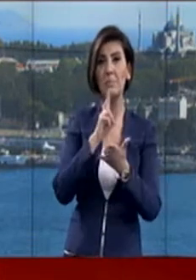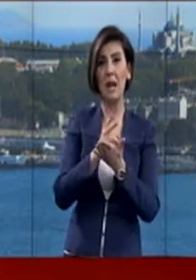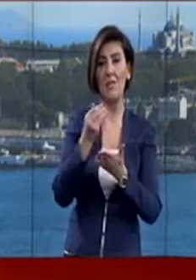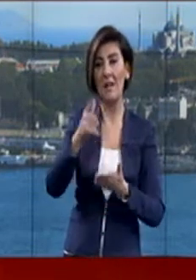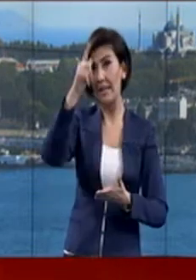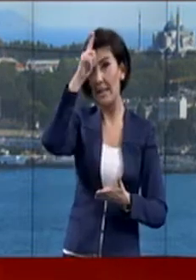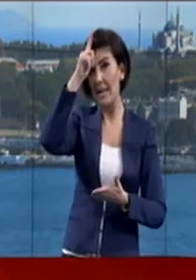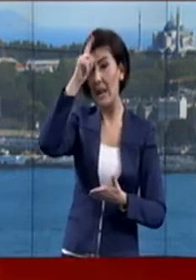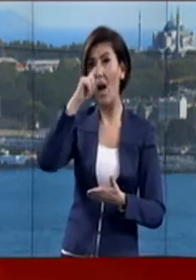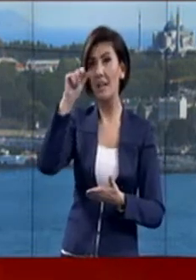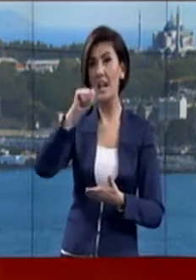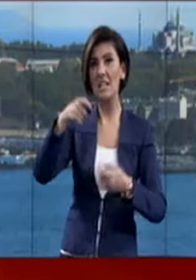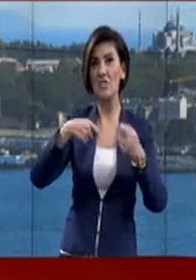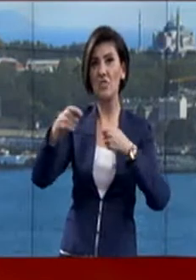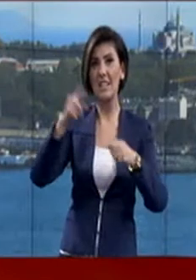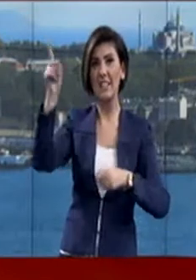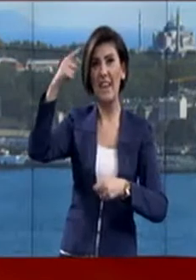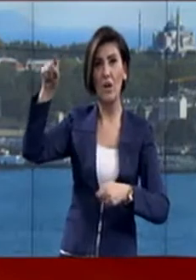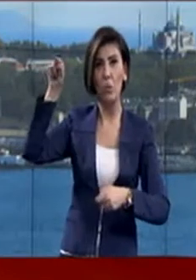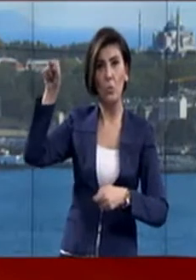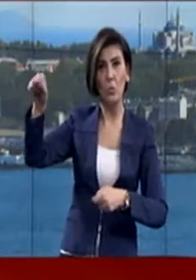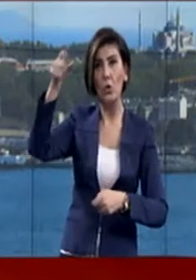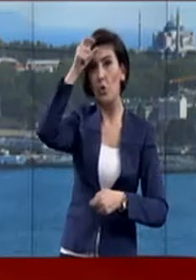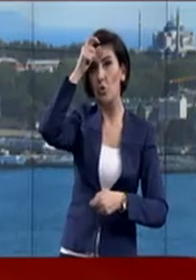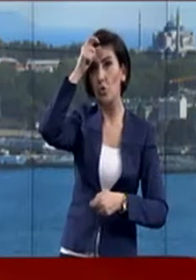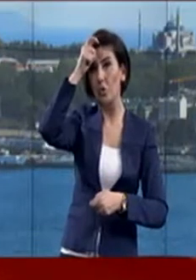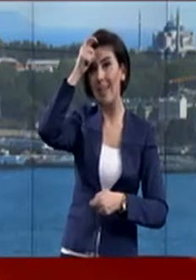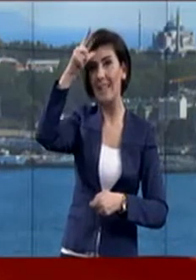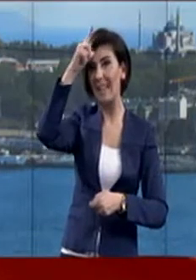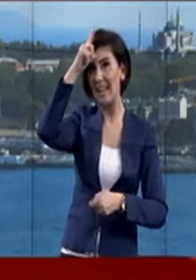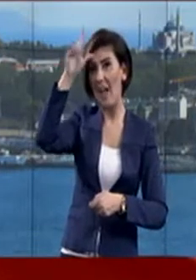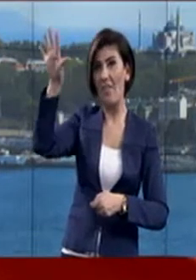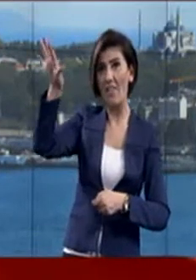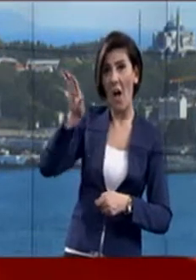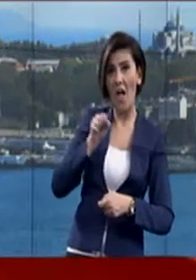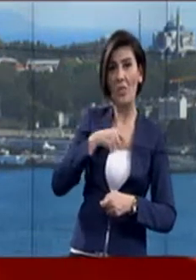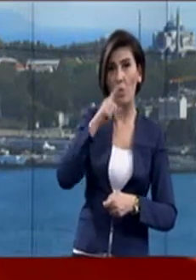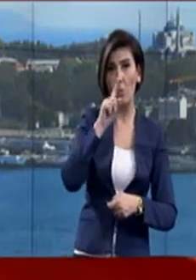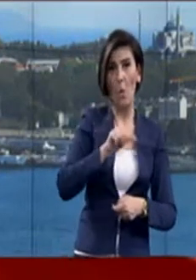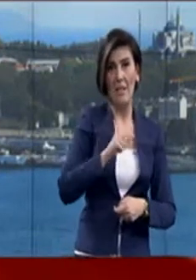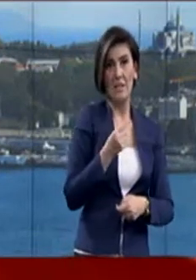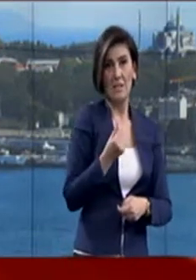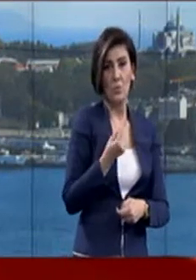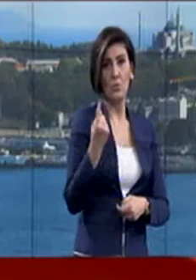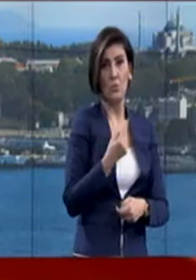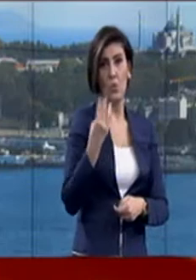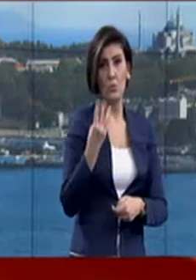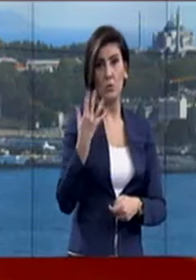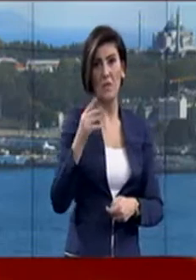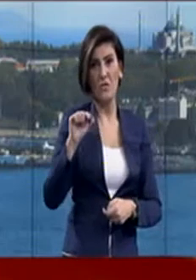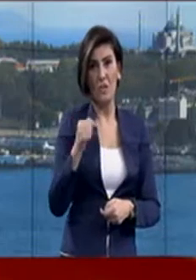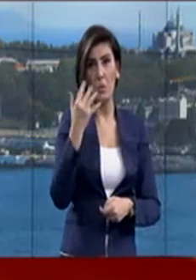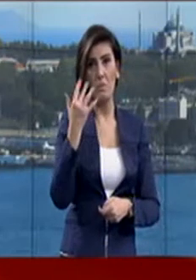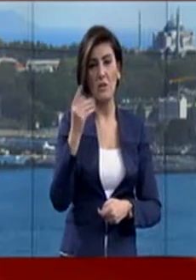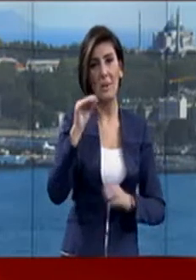Gaz Şirketi Direktörü Hamit Reza Araki, Türkiye'nin İran'dan aldığı doğalgazın fiyatında %35,5'lik